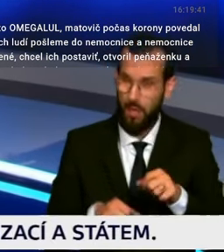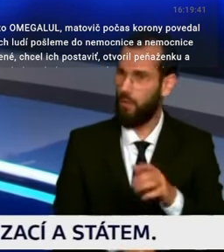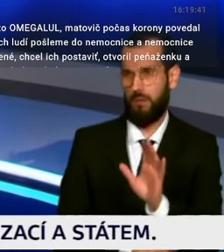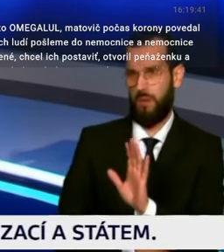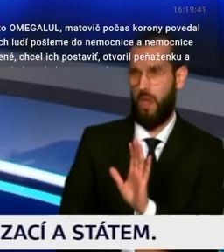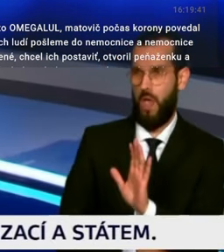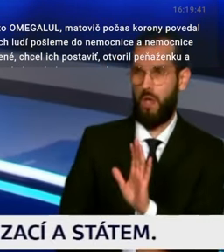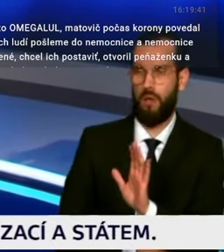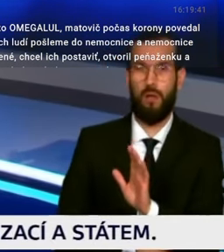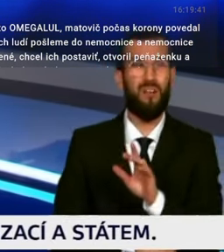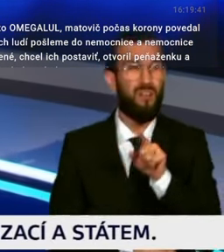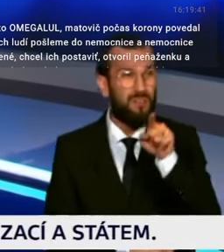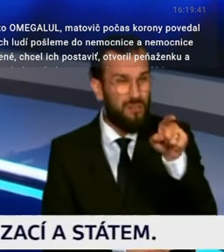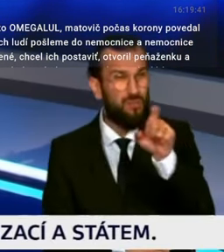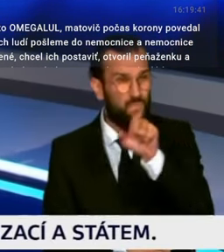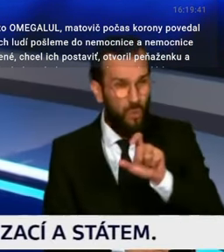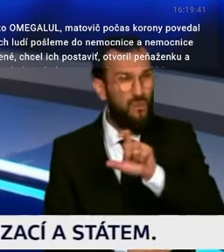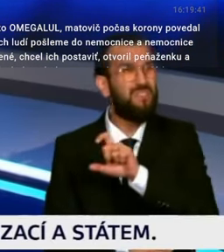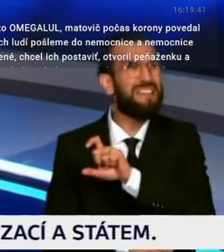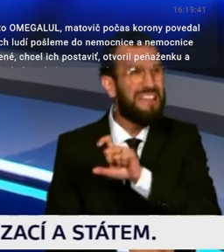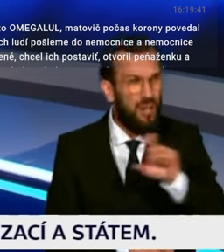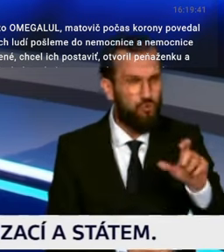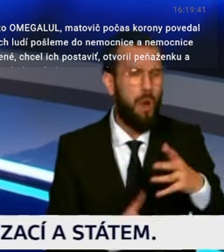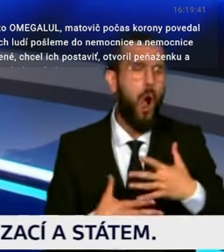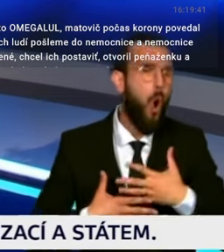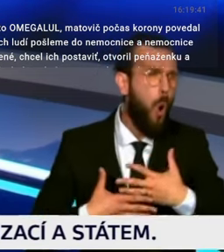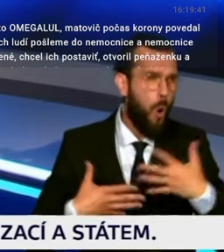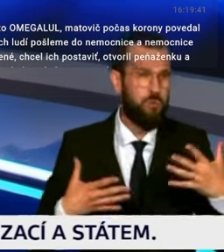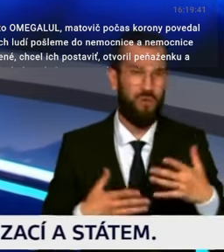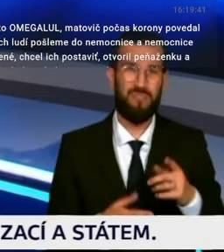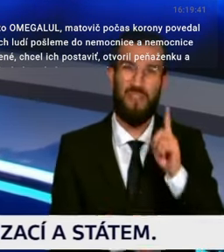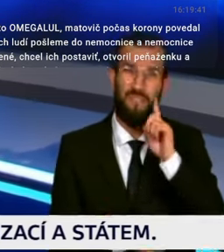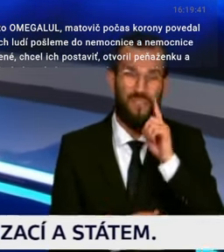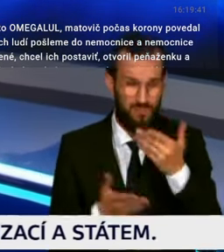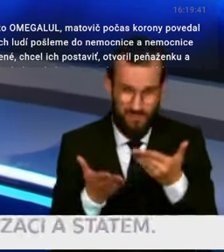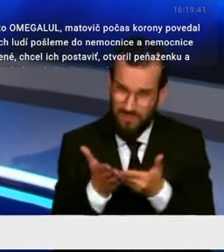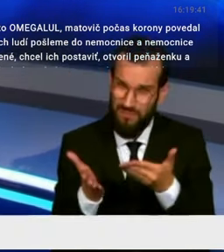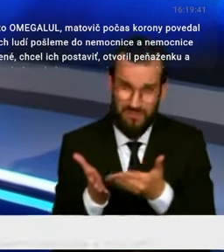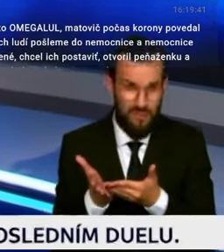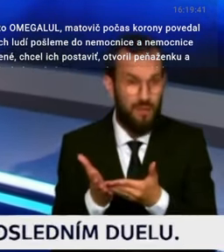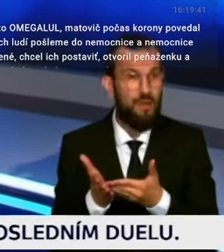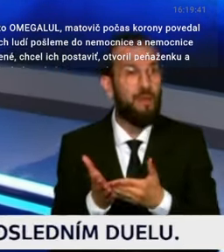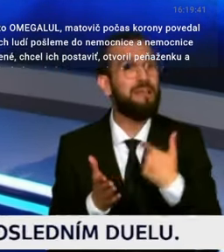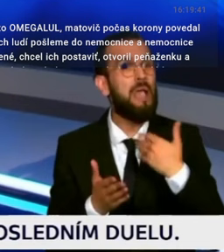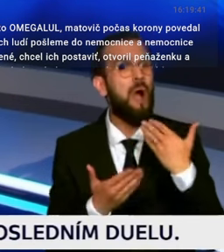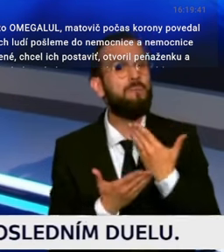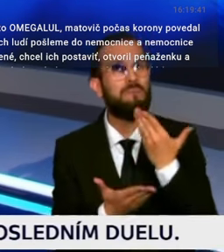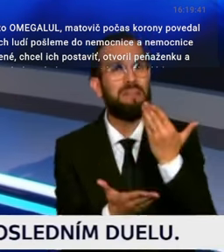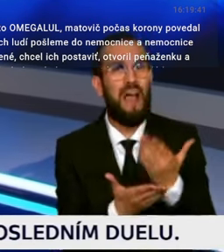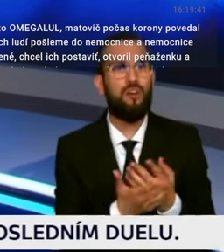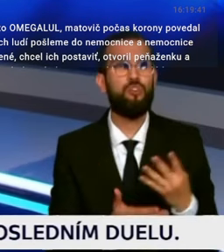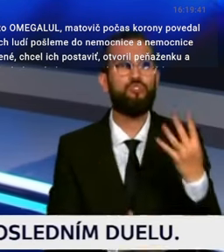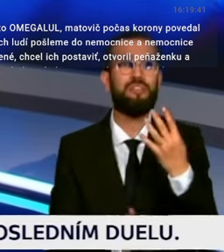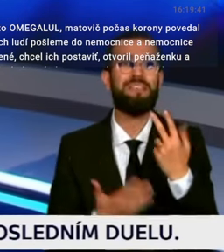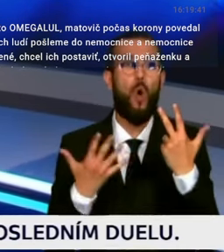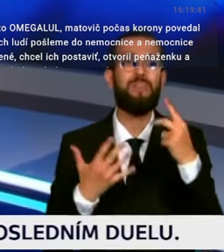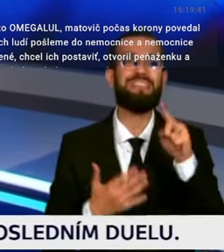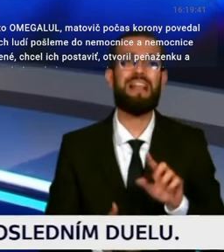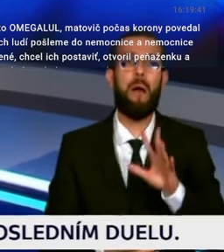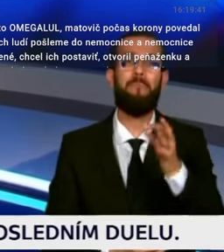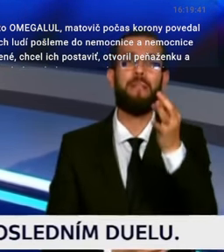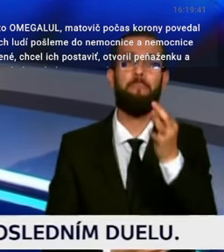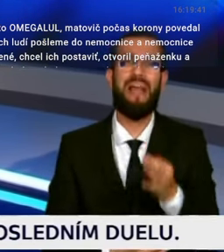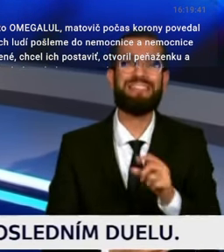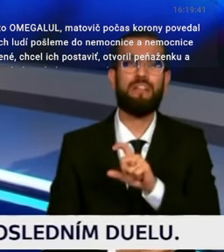vášho extrémneho zadĺženia tejto krajiny opakujem čísla nepustia odov som vám krajinu 48,5